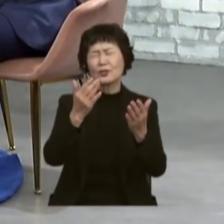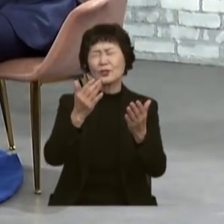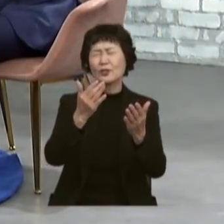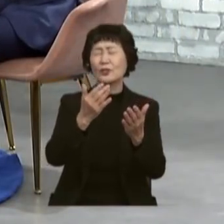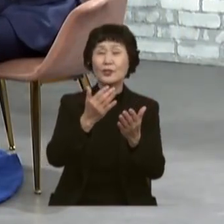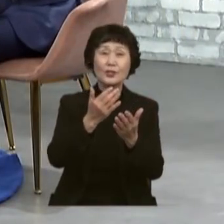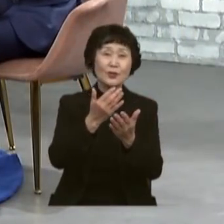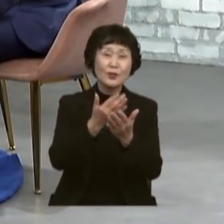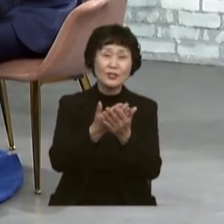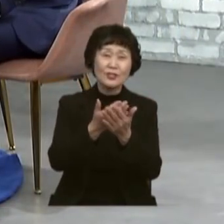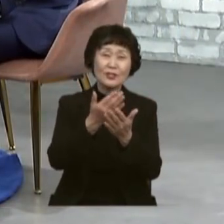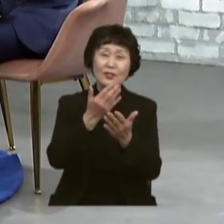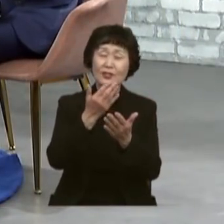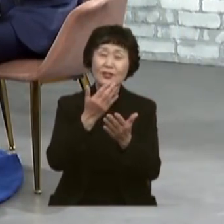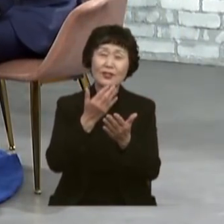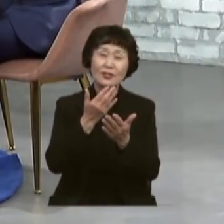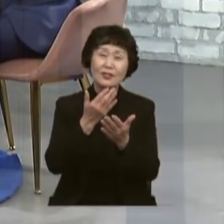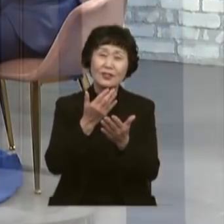써주소서